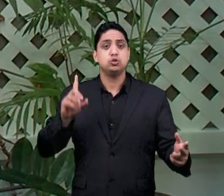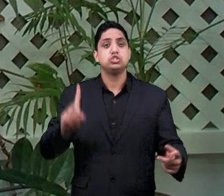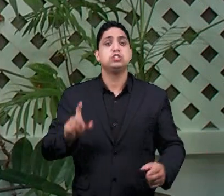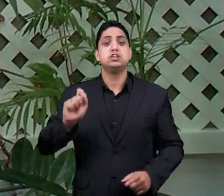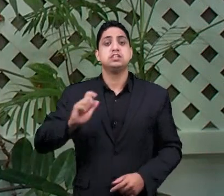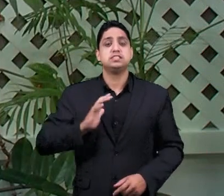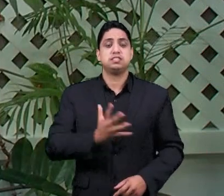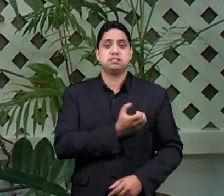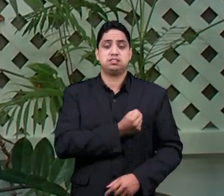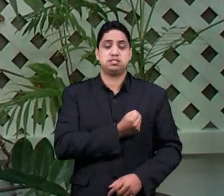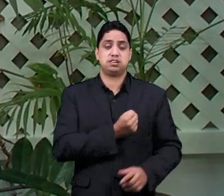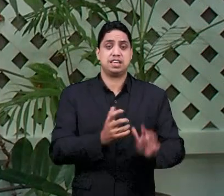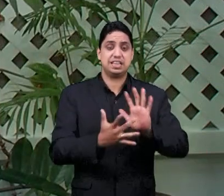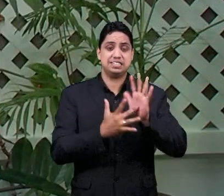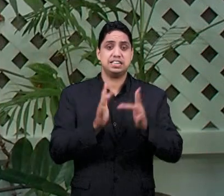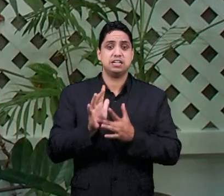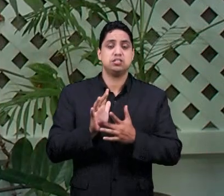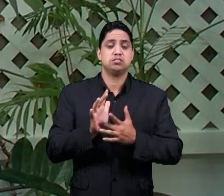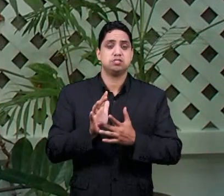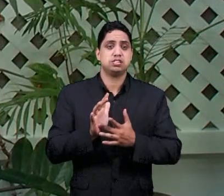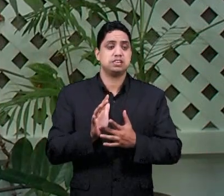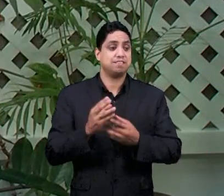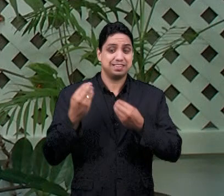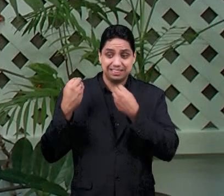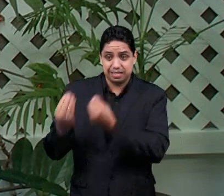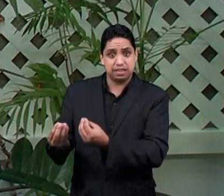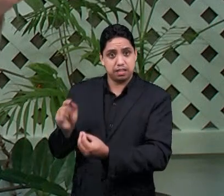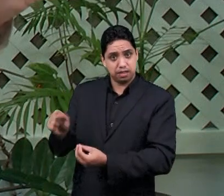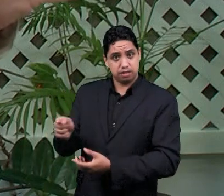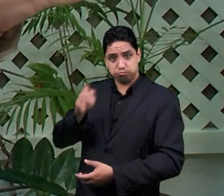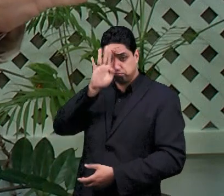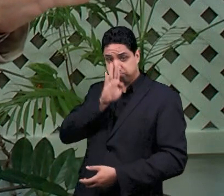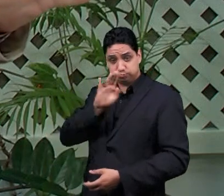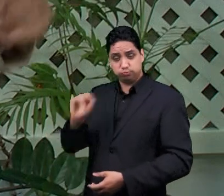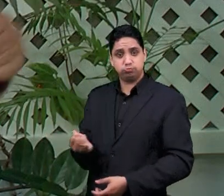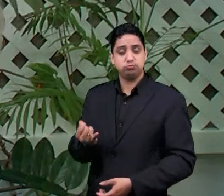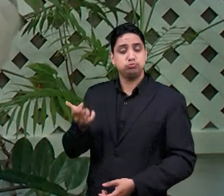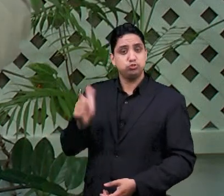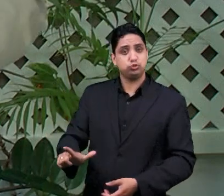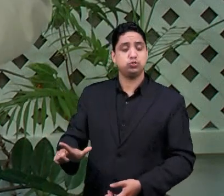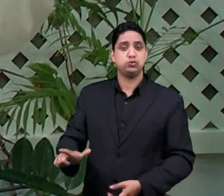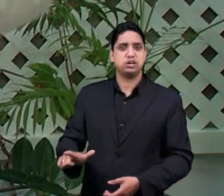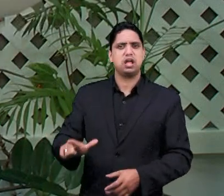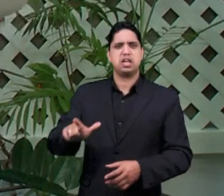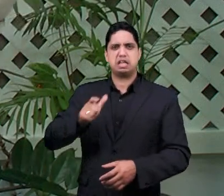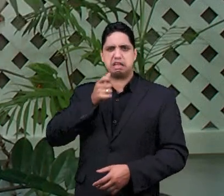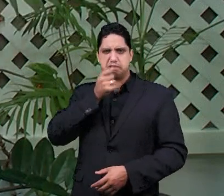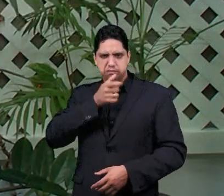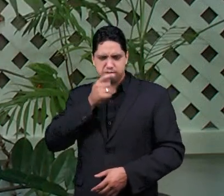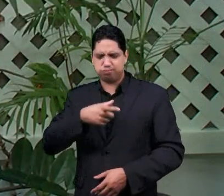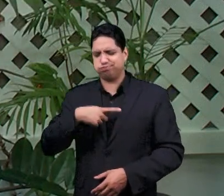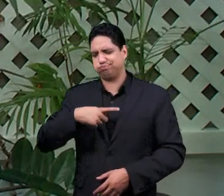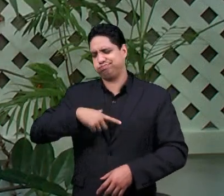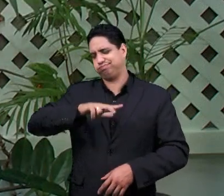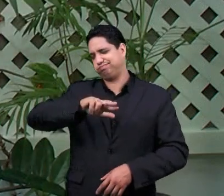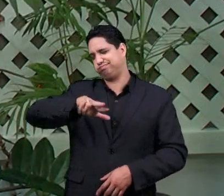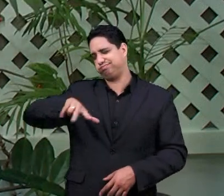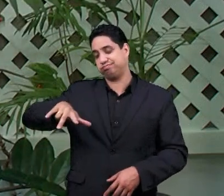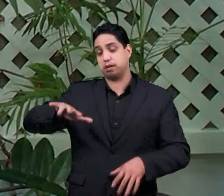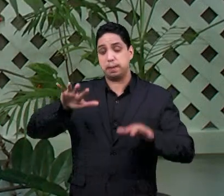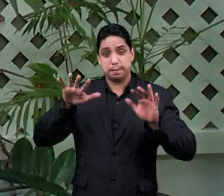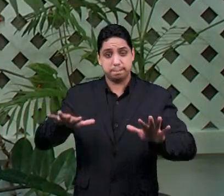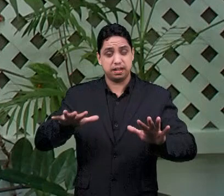de salut et que Jésus était en train de récupérer à ce moment. La critique, il existait, mais Jésus se met